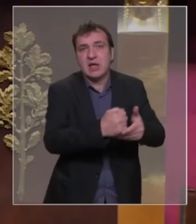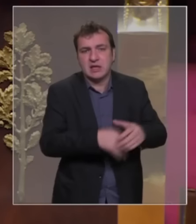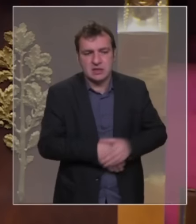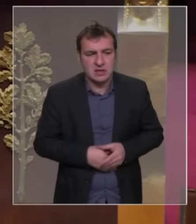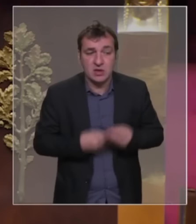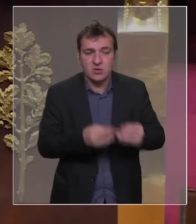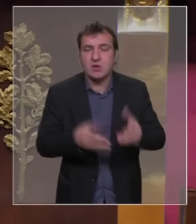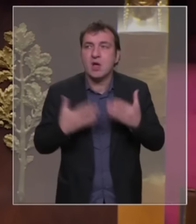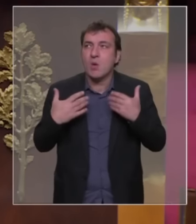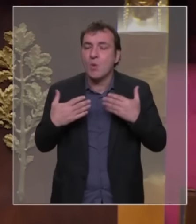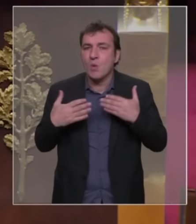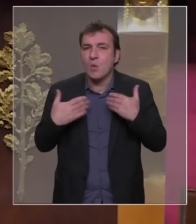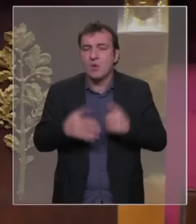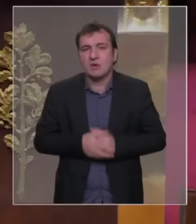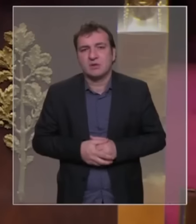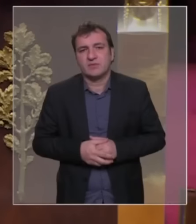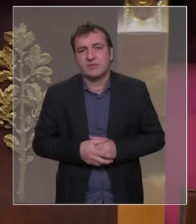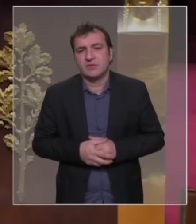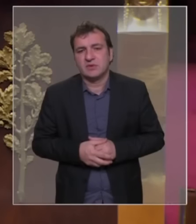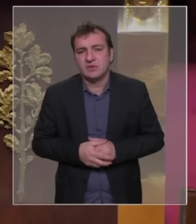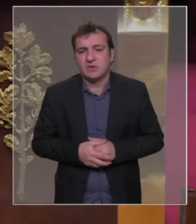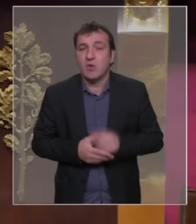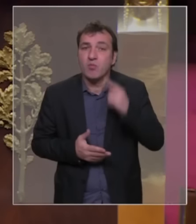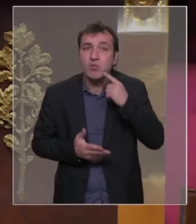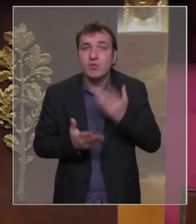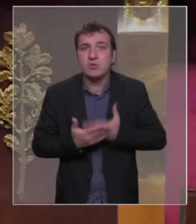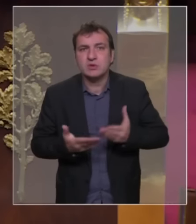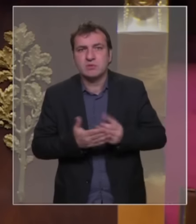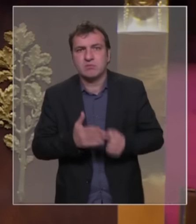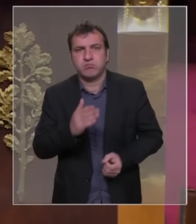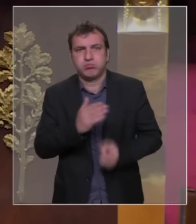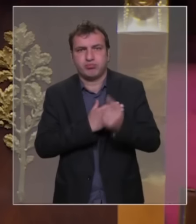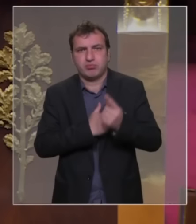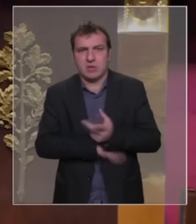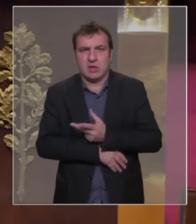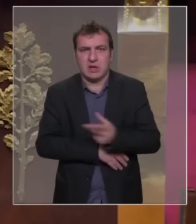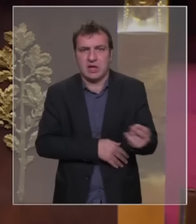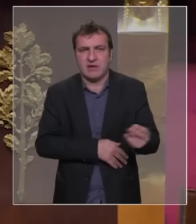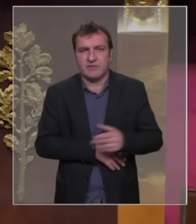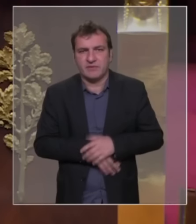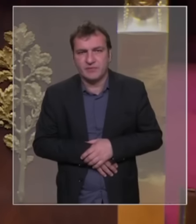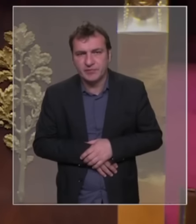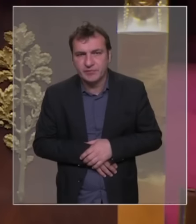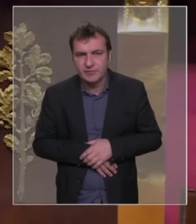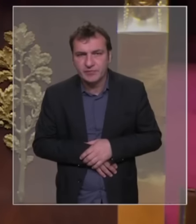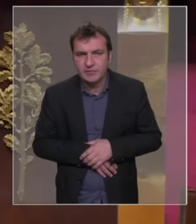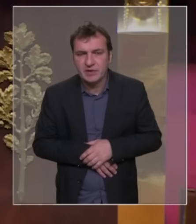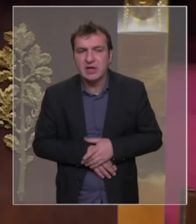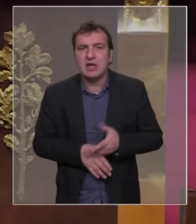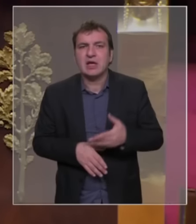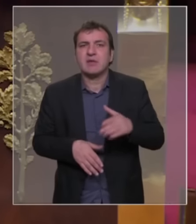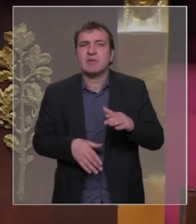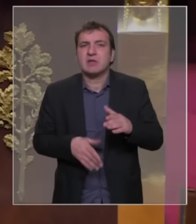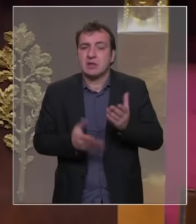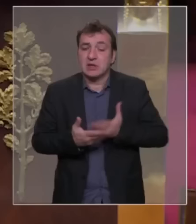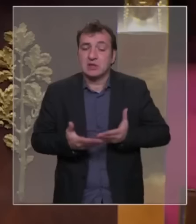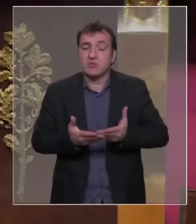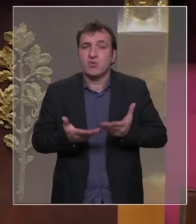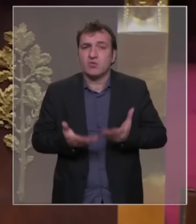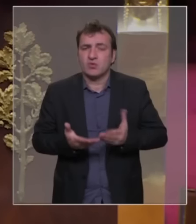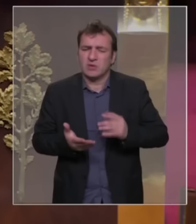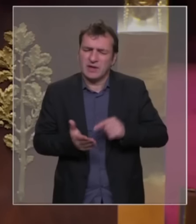l'oxygène dans une situation inédite et grave. Mais la situation de nos comptes demande aujourd'hui